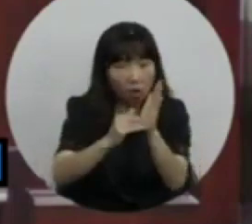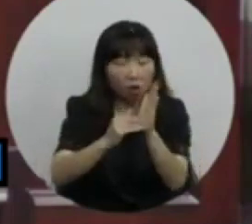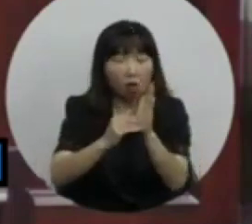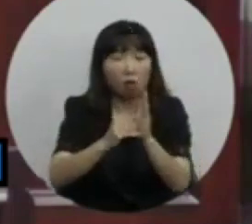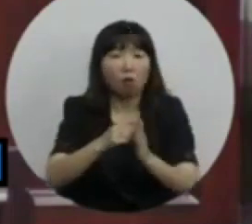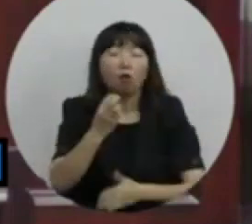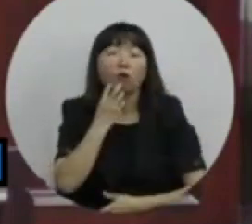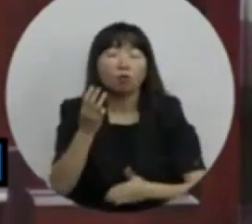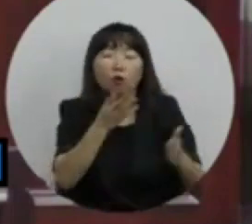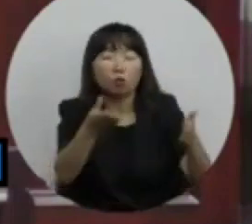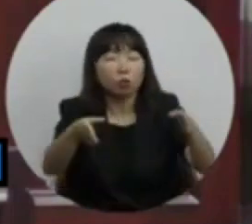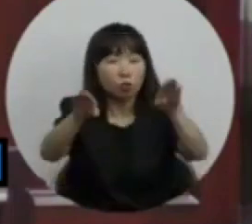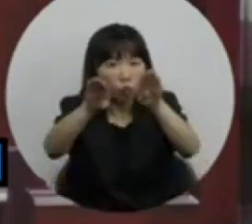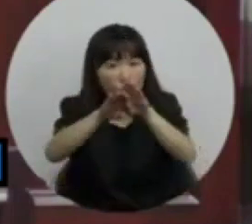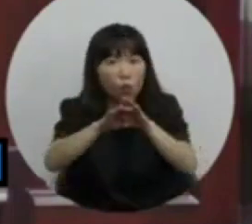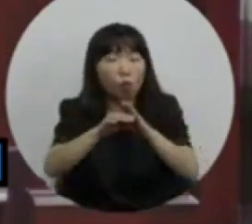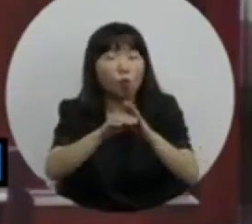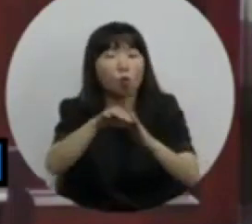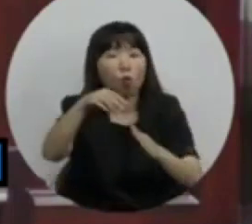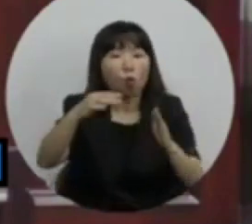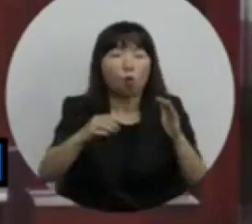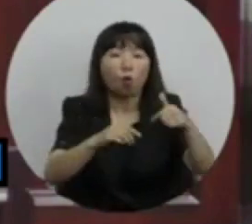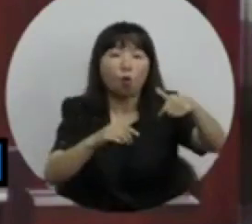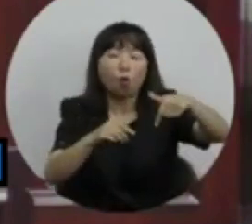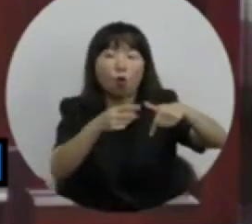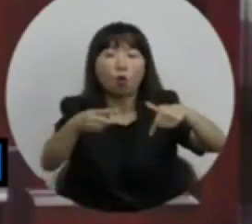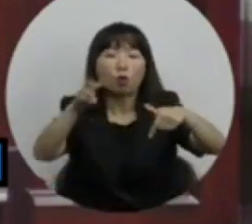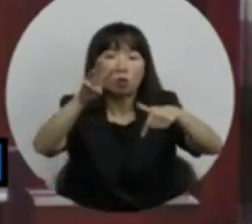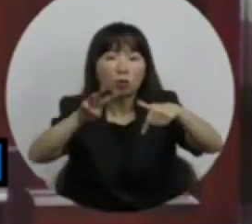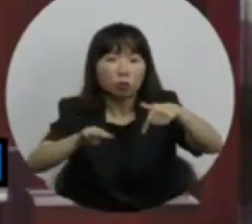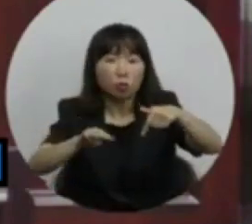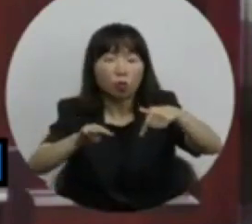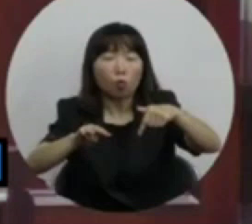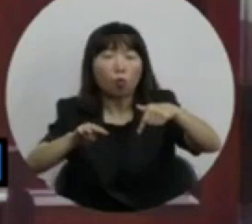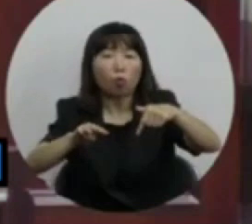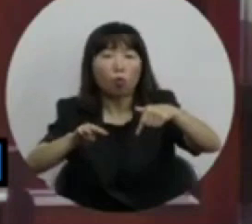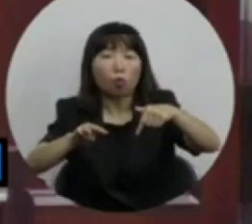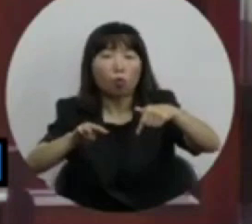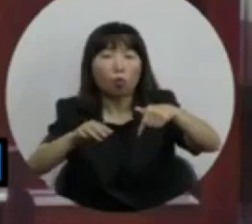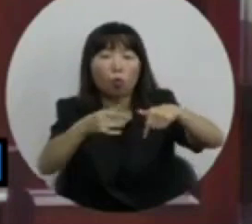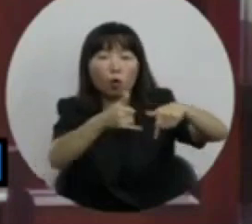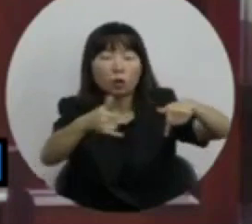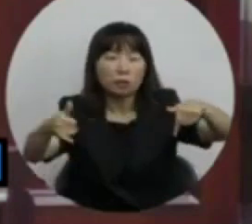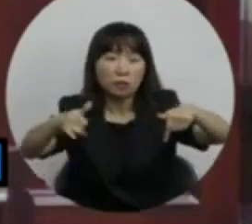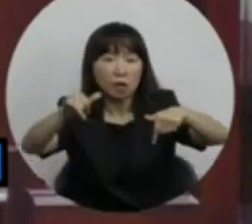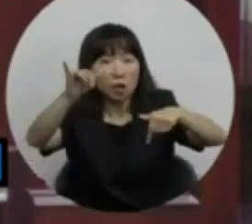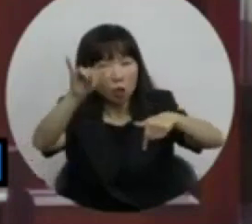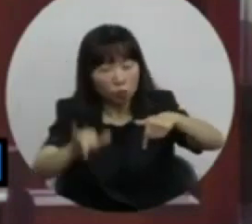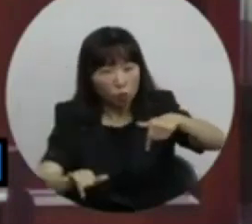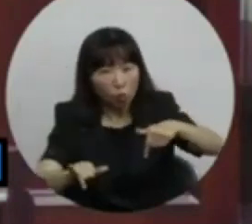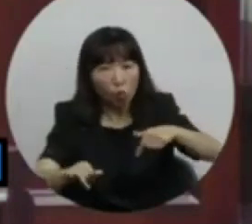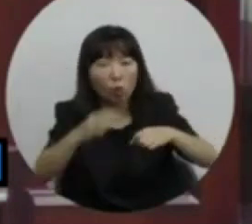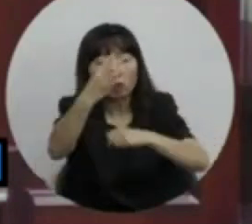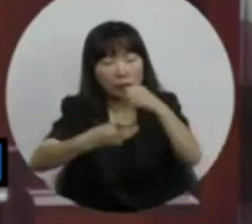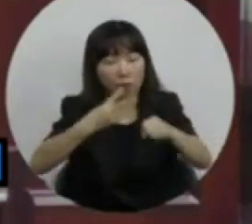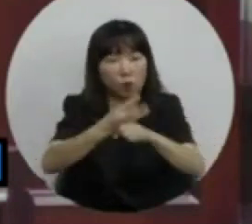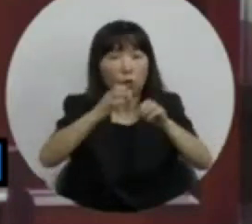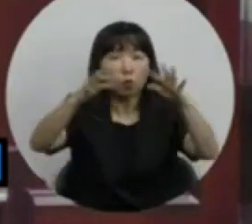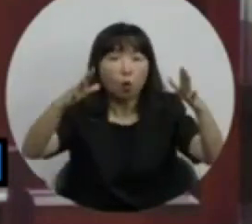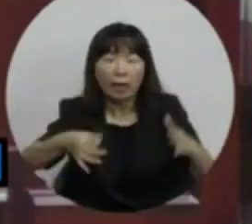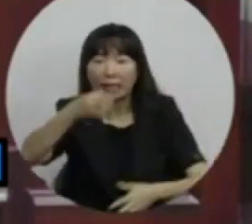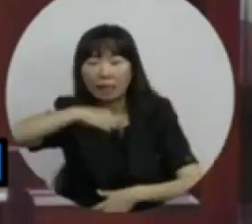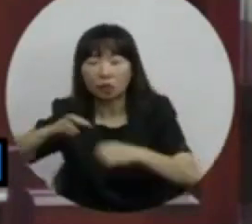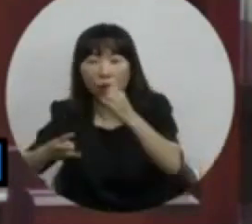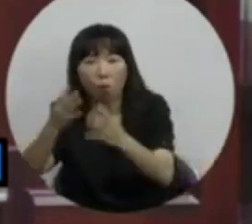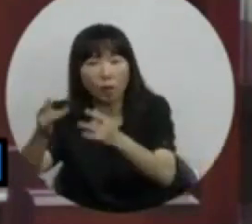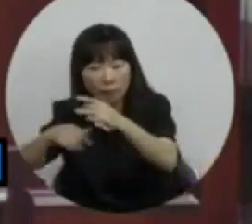경기도청, 세종정부청사를 항의 방문하는 3년여간의 긴 노력 끝에 이천 화장장 건립